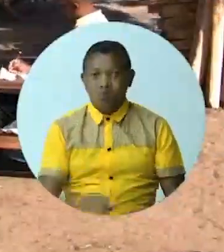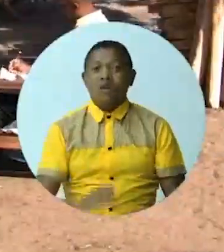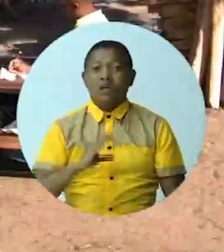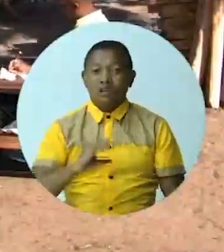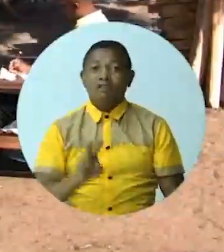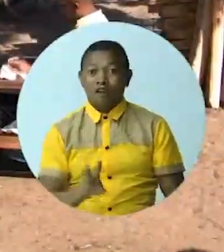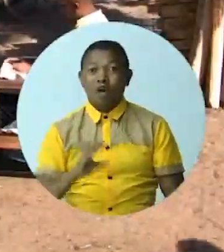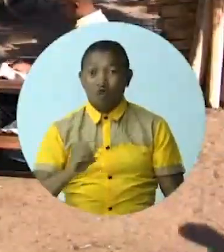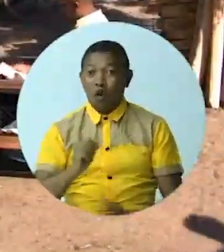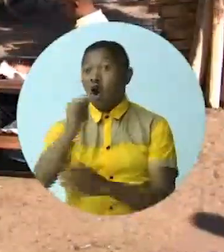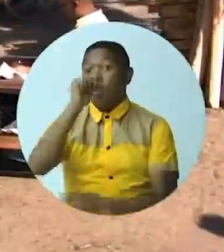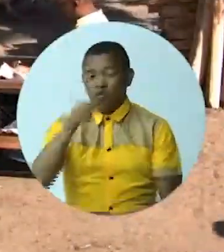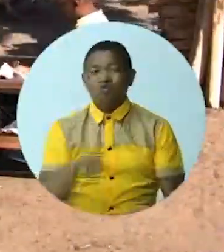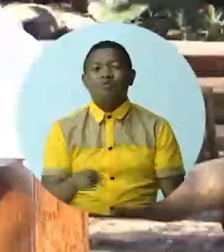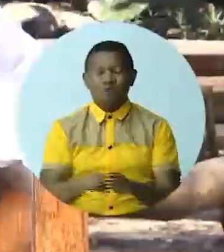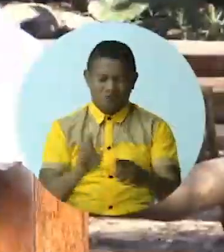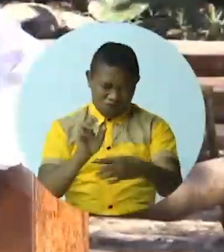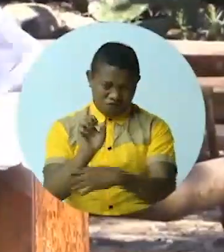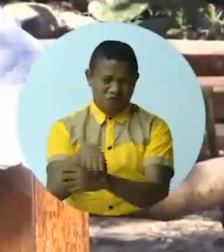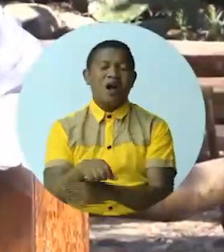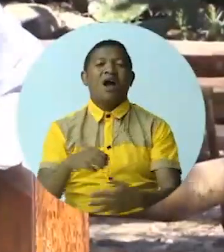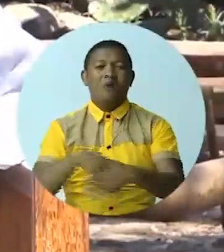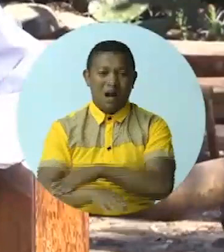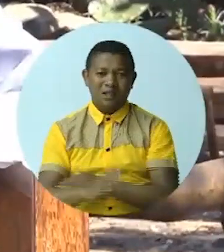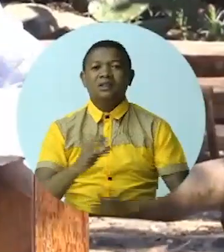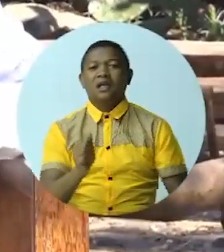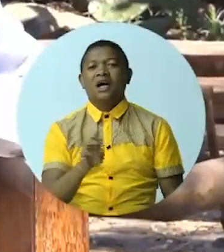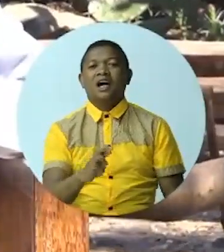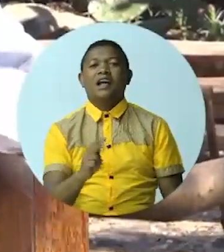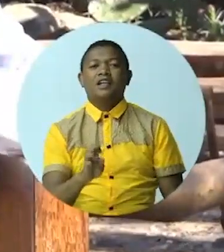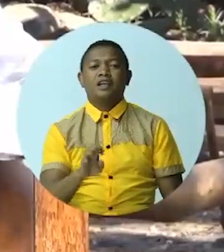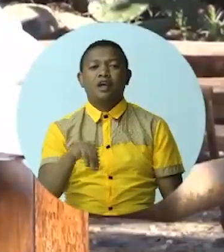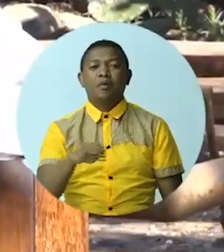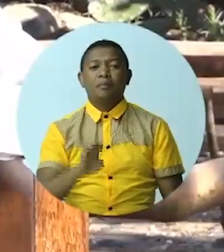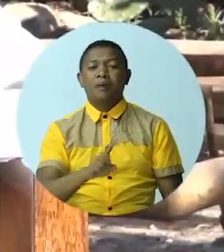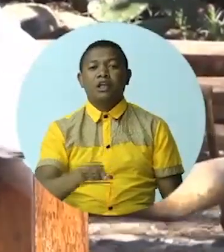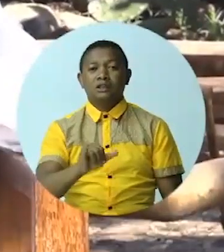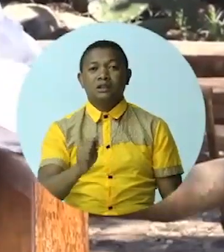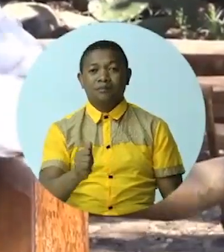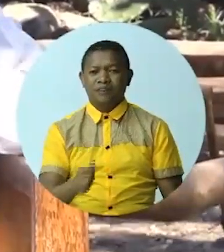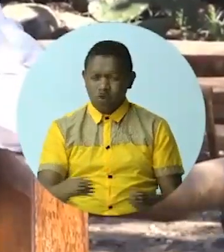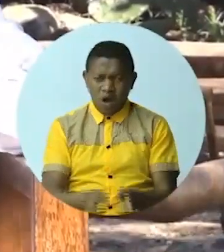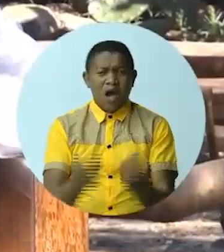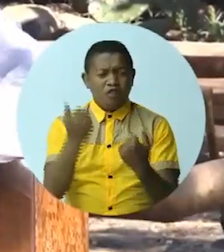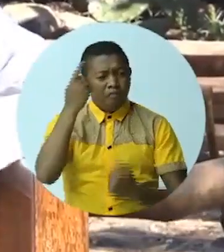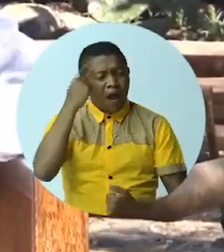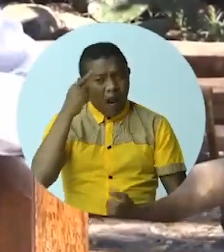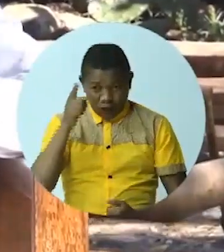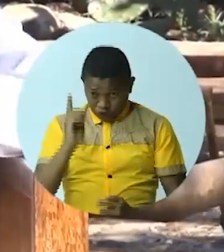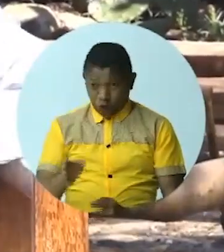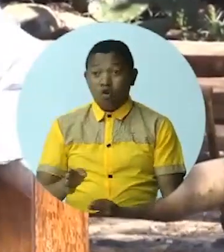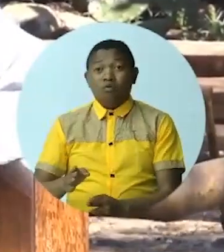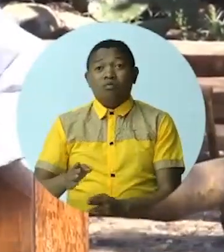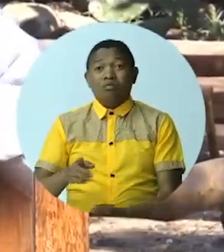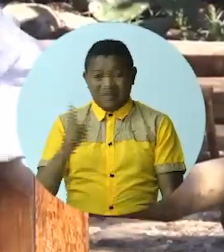artemisia. Tsara ny manamarika fa Madagasikara no firenena anisan'ny manokatra